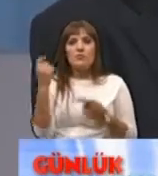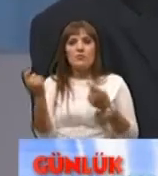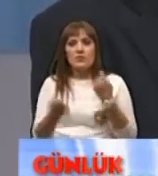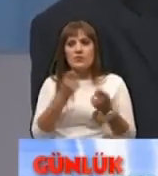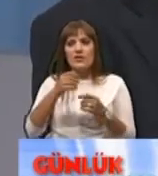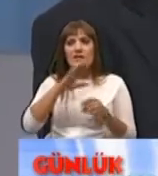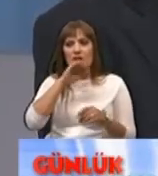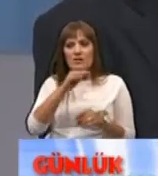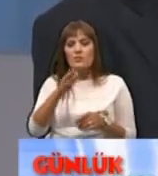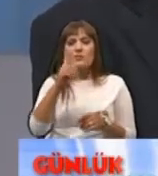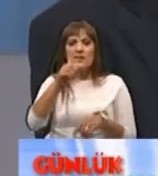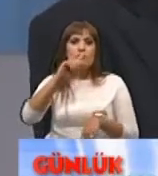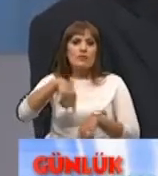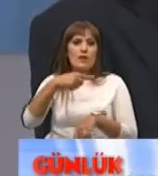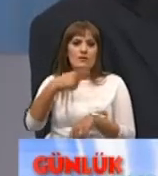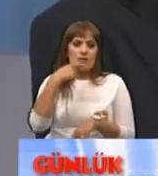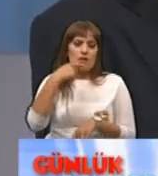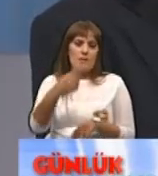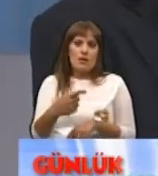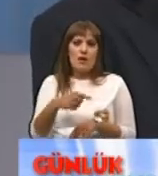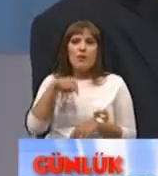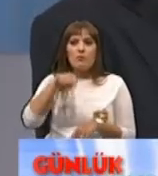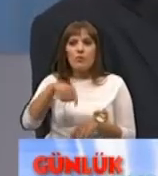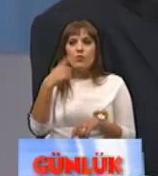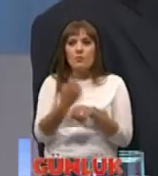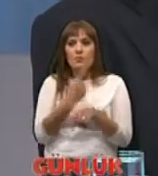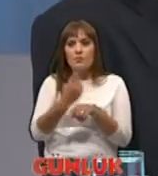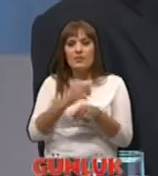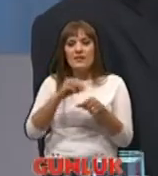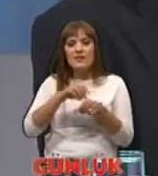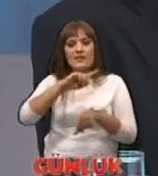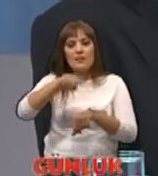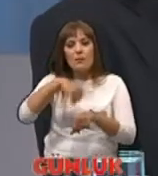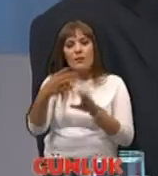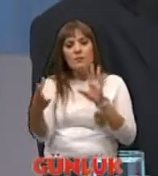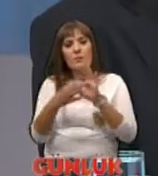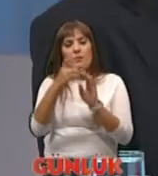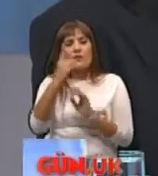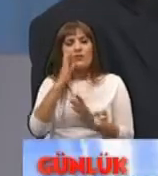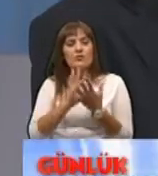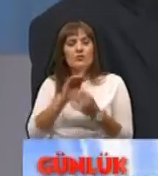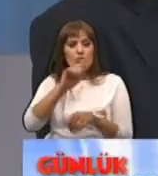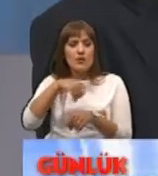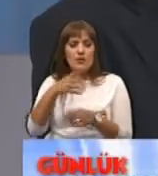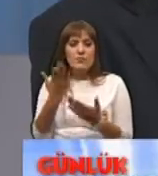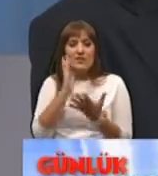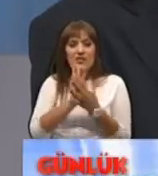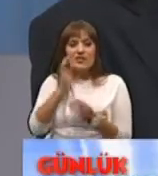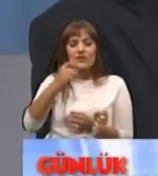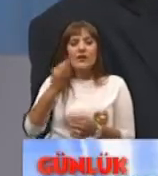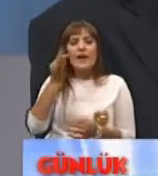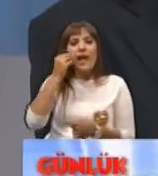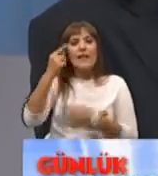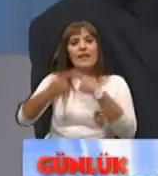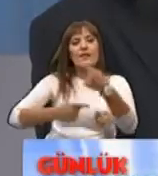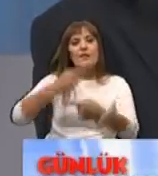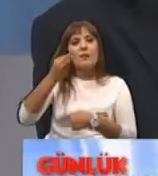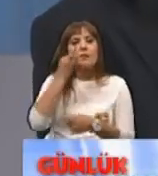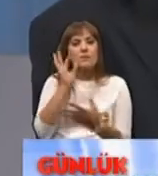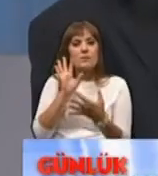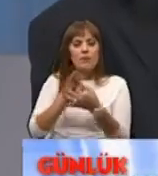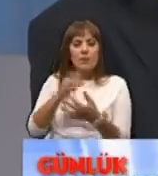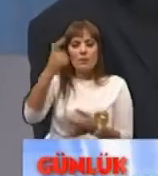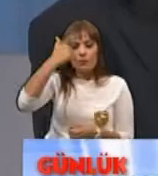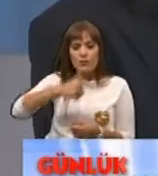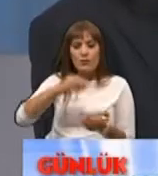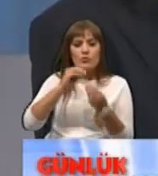Yaşlanma bir süreçtir. Bu bir kronolojik bir süreçtir. Yani kişinin aslında genetik yapısına bağlı, işte